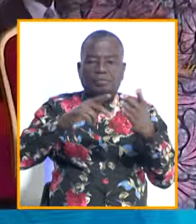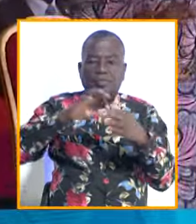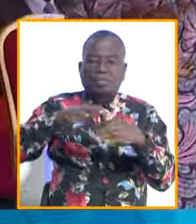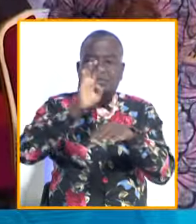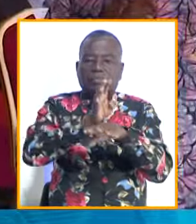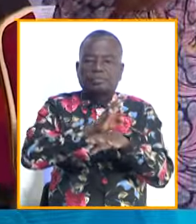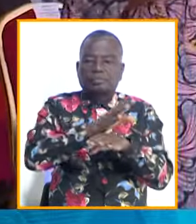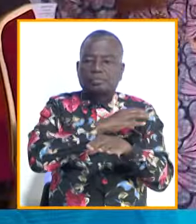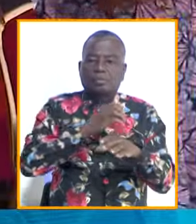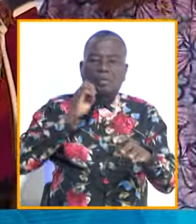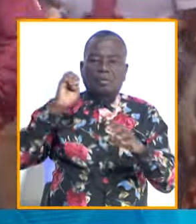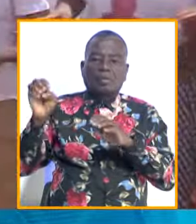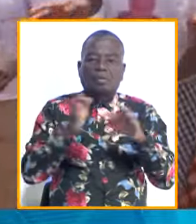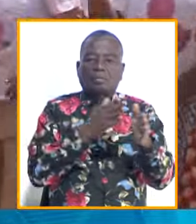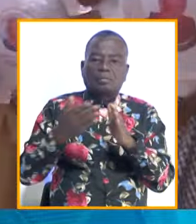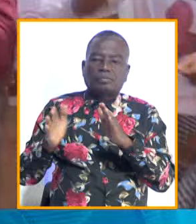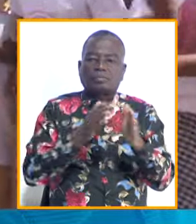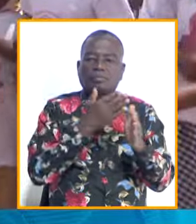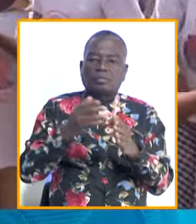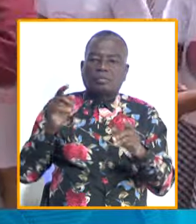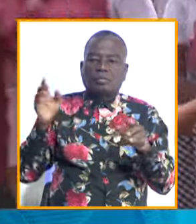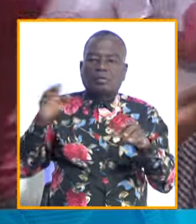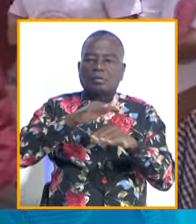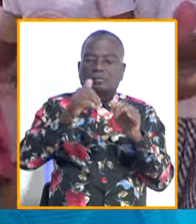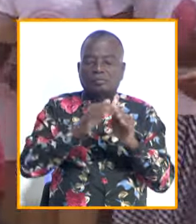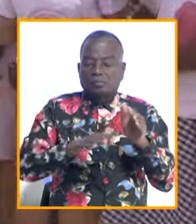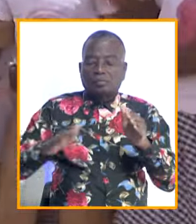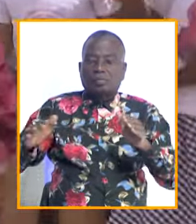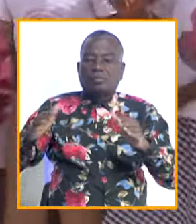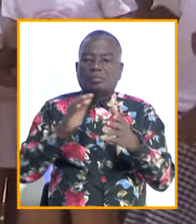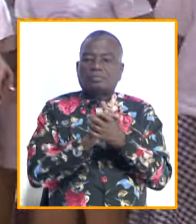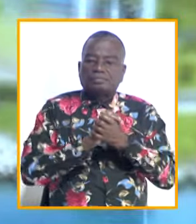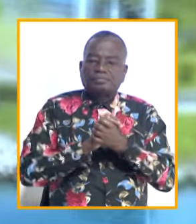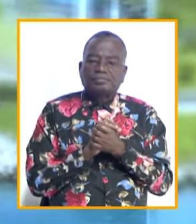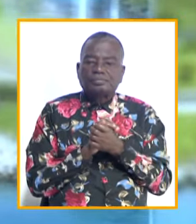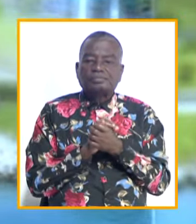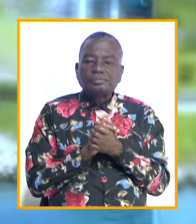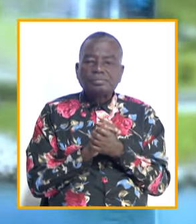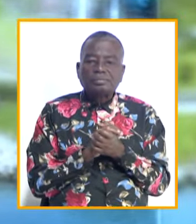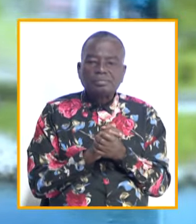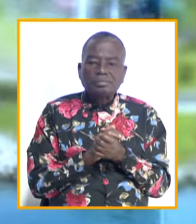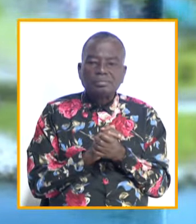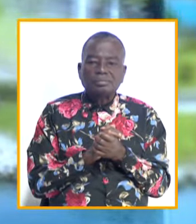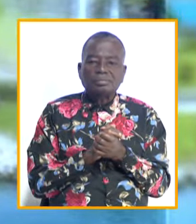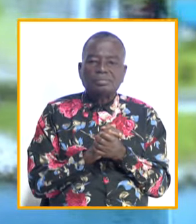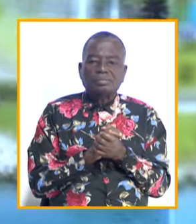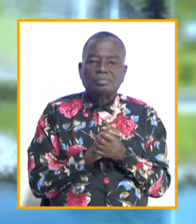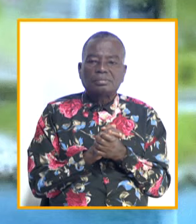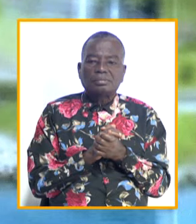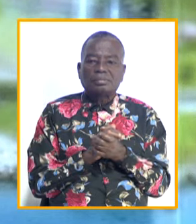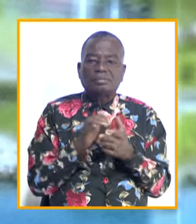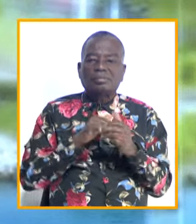Ouattara a communié avec les tout-petits dans des pas de danse bien enlevés. Voilà, ces kits scolaires